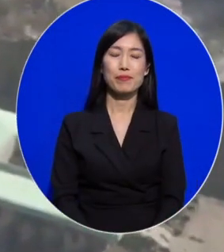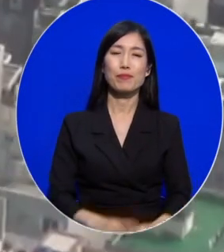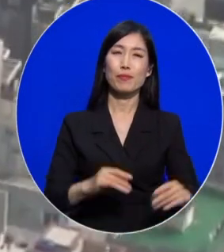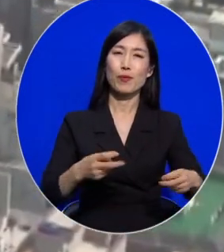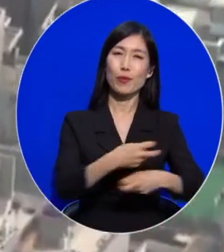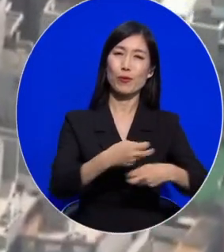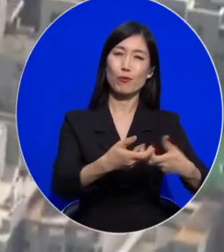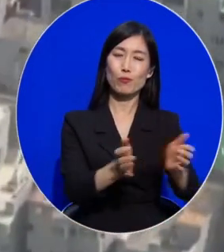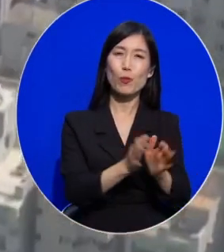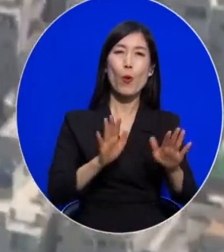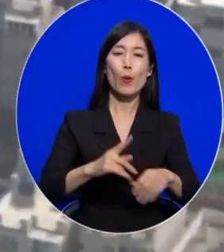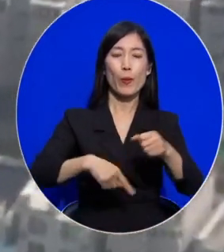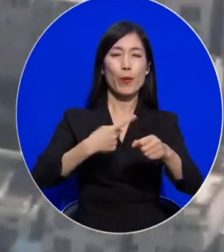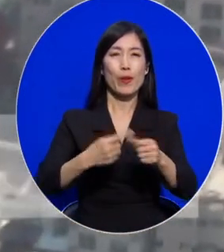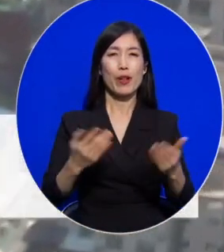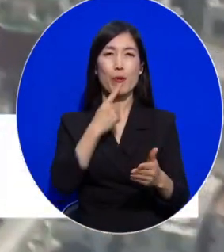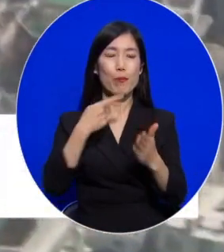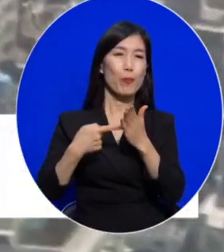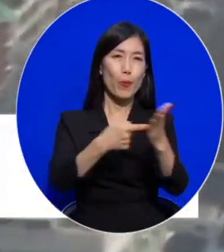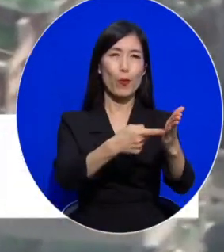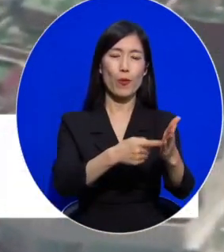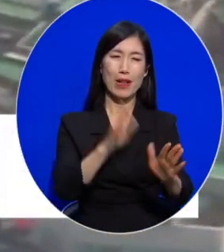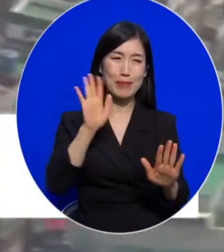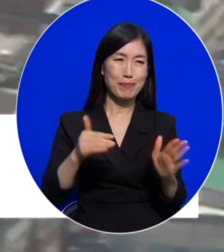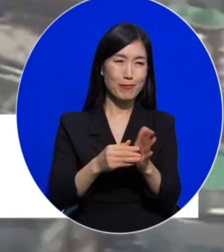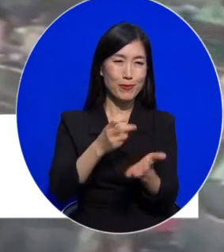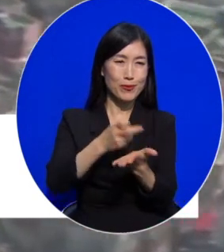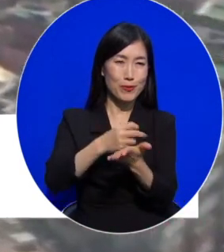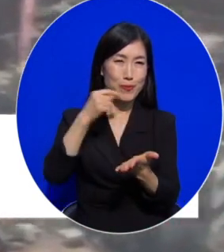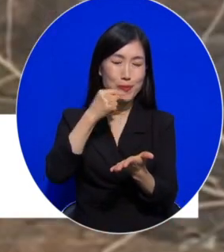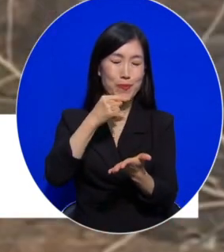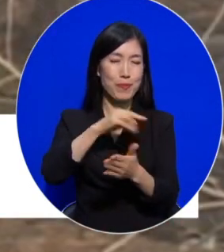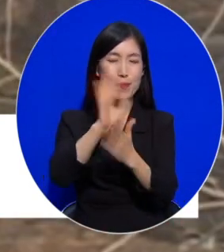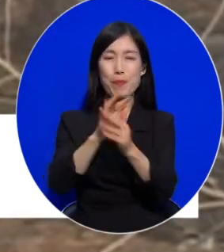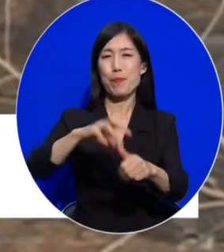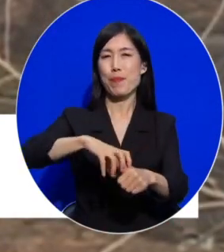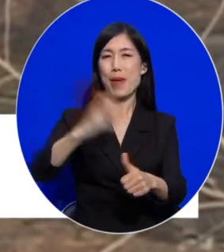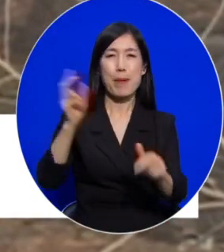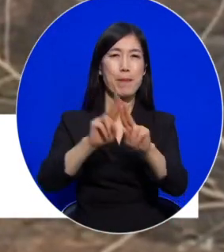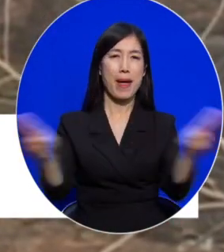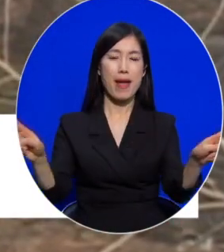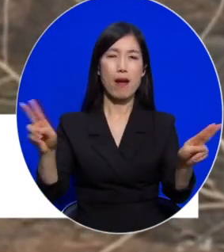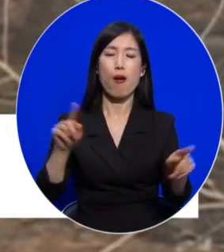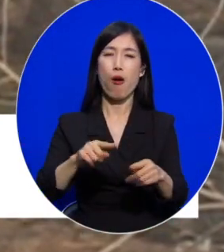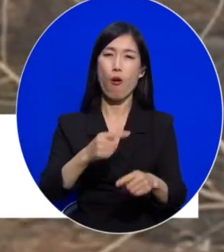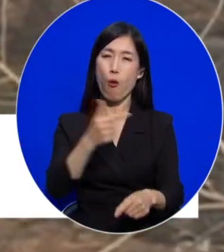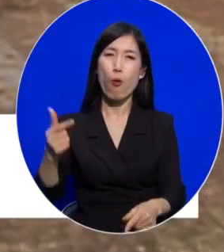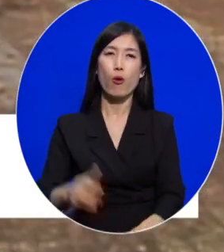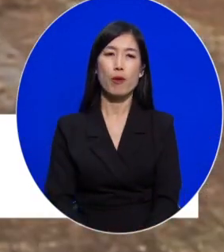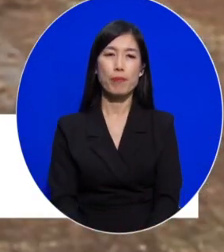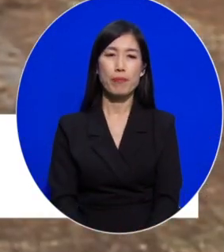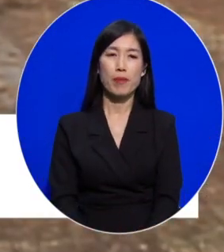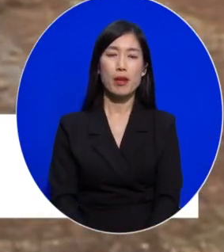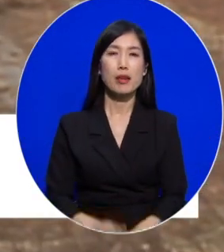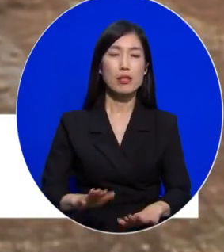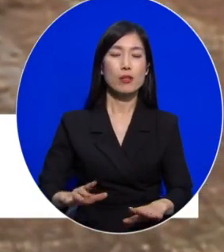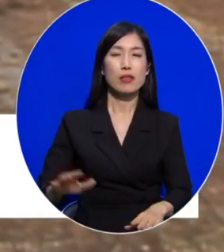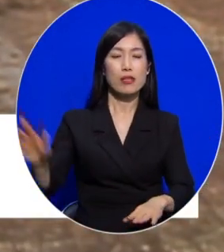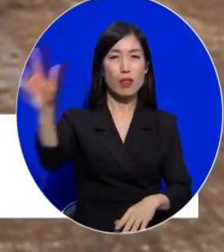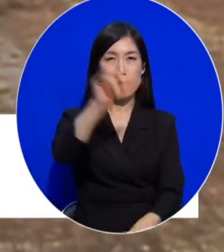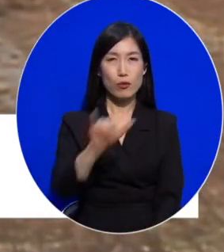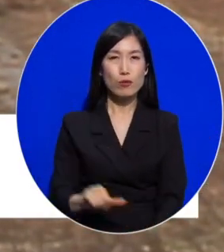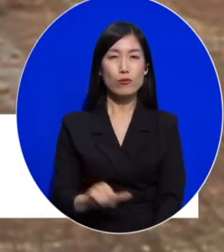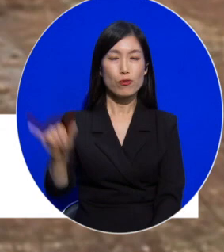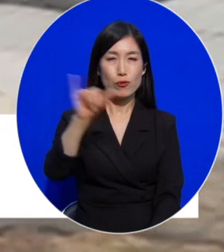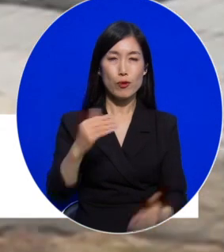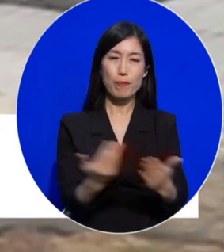국토교통부에 올해 업무 보고는 과감한 규제혁신의 방점이 찍혔습니다 가속화되는 지방 소멸에 대응하고 국토균형